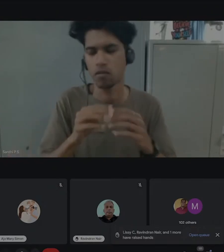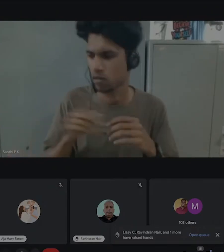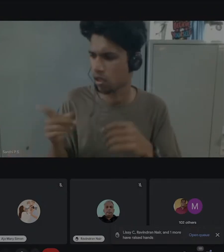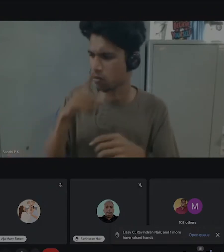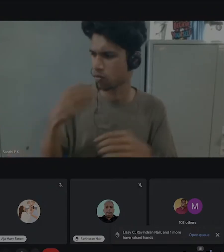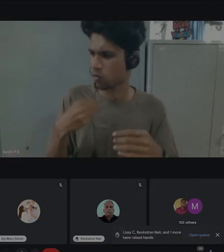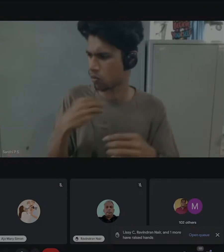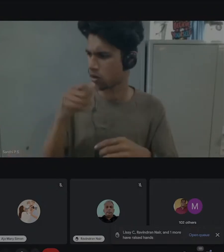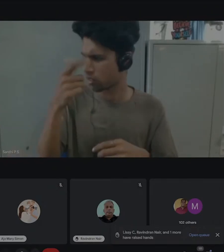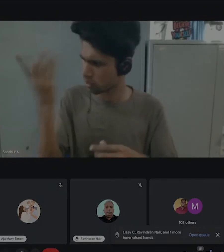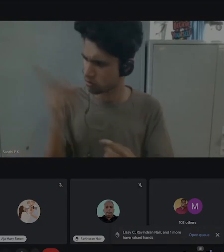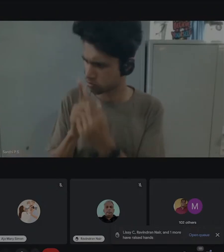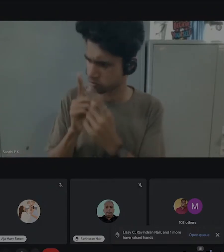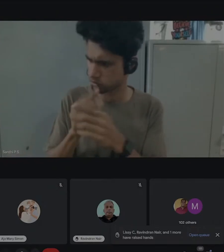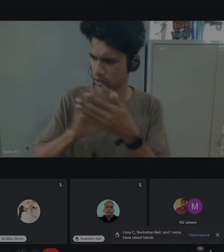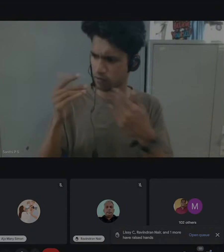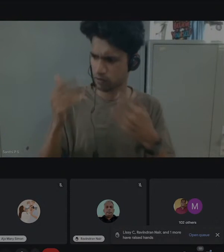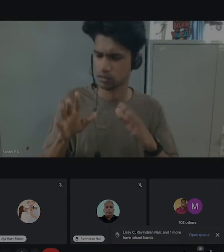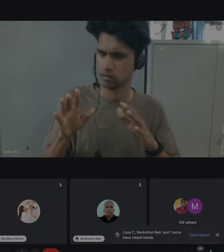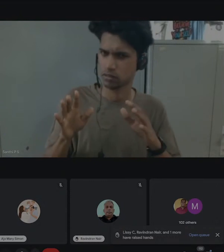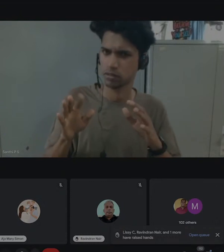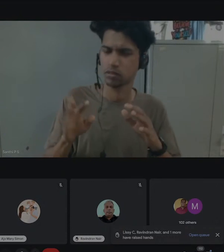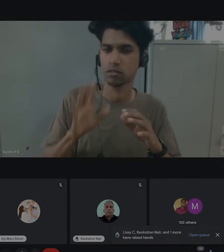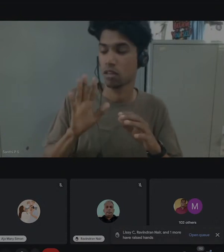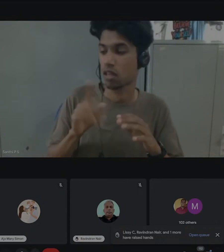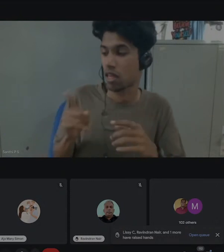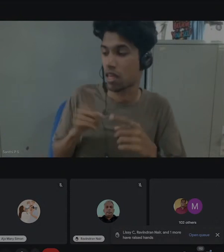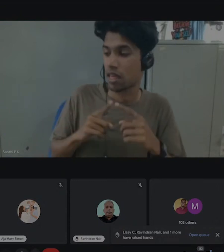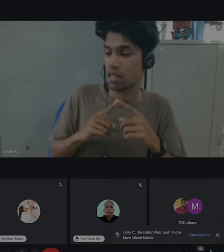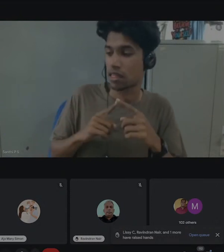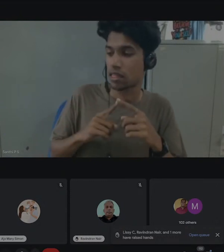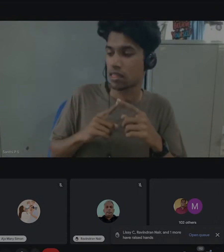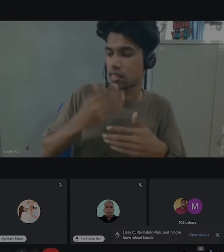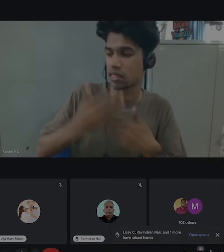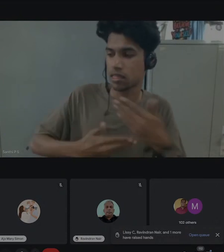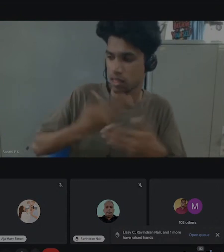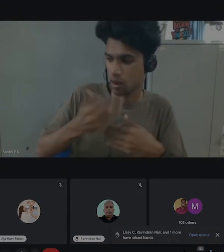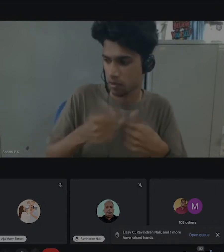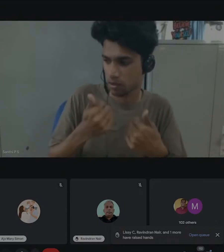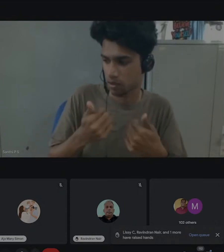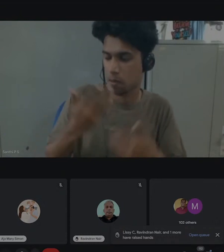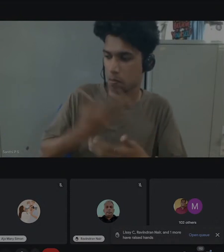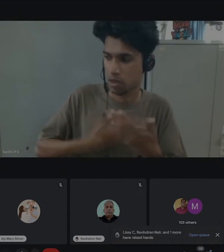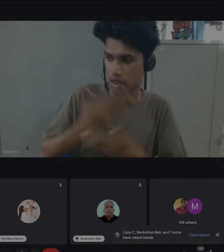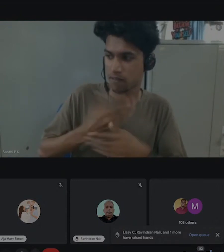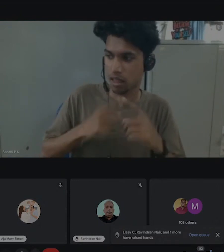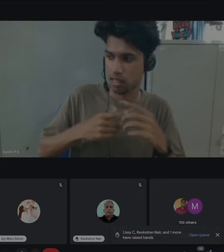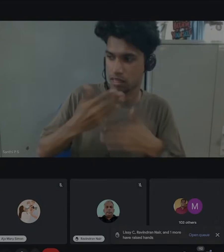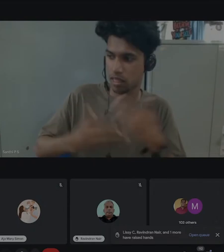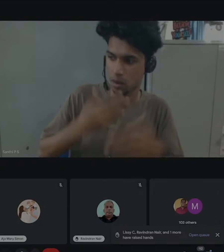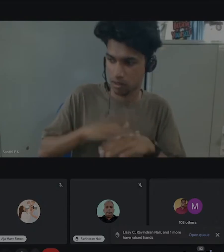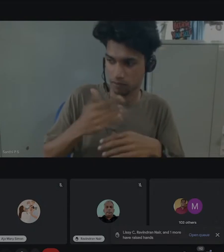എല്ലാം കാണിച്ചിട്ടുള്ളതാണ്. പേരൻസിനോട് ഞാൻ തെറാപ്പി എടുക്കുന്നുണ്ടോ? സൈക്കോളജിയുടെ ബിഹേവിയർ തെറാപ്പി എടുക്കുന്നുണ്ടോ?